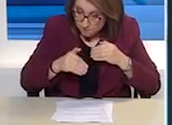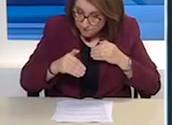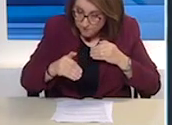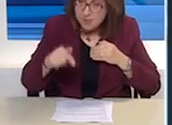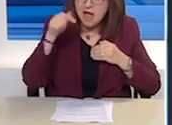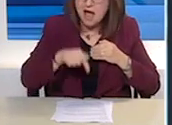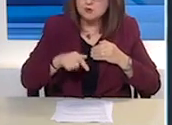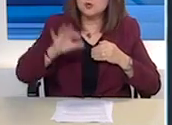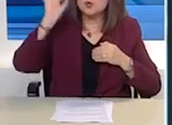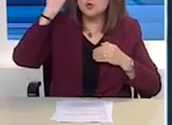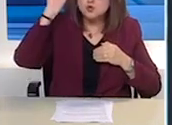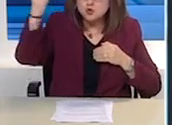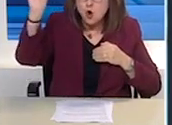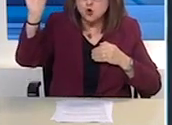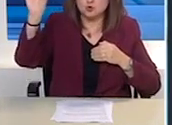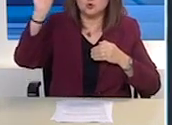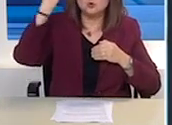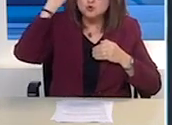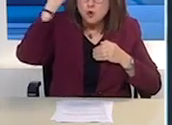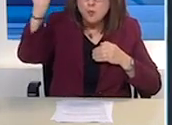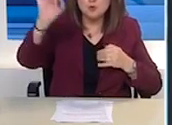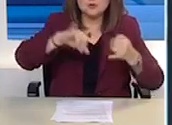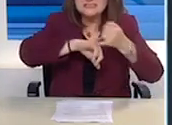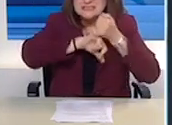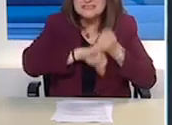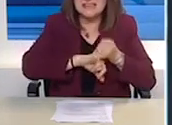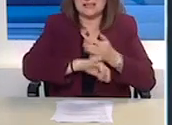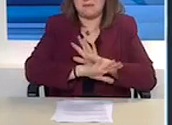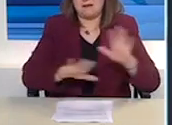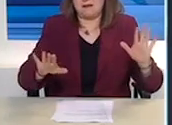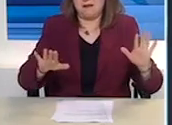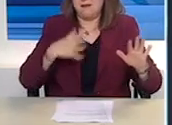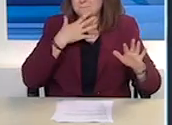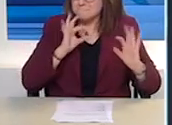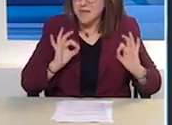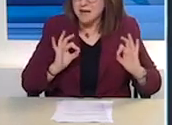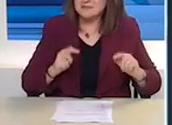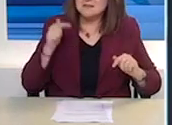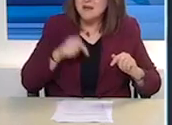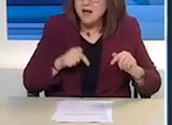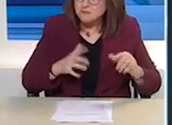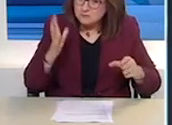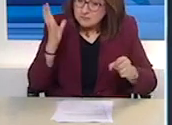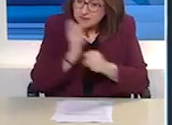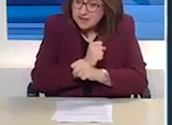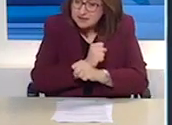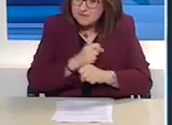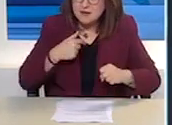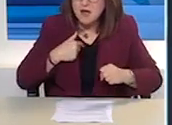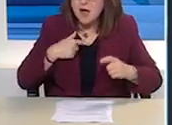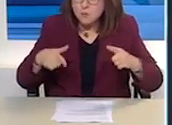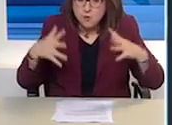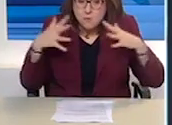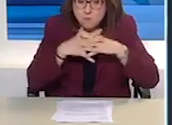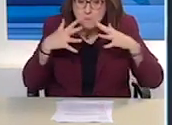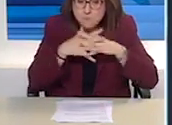το στοίχημα, είναι αυτό το οποίο θα μπορέσει να μας βγάλει η στρατηγική μας, που θα μας βγάλει από αυτό το αδιέξοδο, μέσα από αυτή τη μάχη που δίνουμε με κάτι το